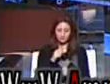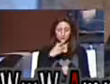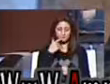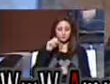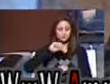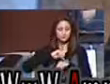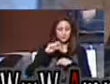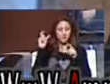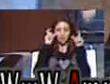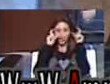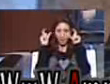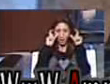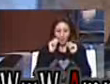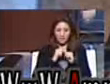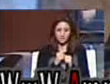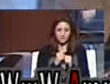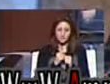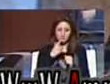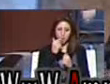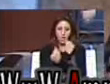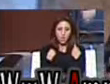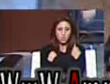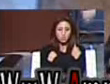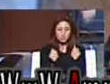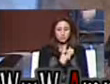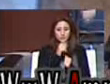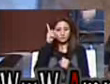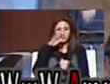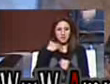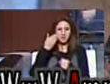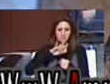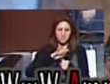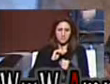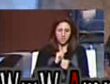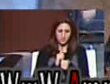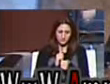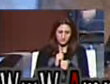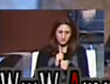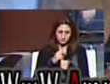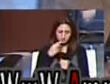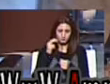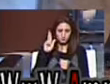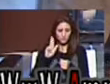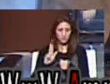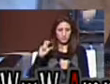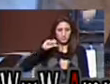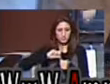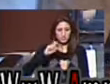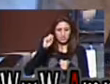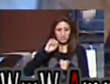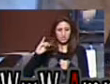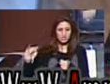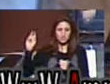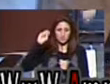بمحافظة الاقصر تكثف جهودها لكشف لغز مقتل ابنتي الوفدي الكبير توفيق باشا اندراوس نائب